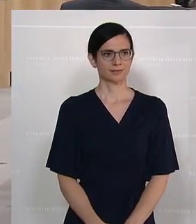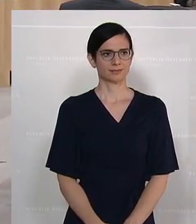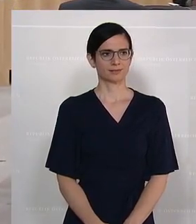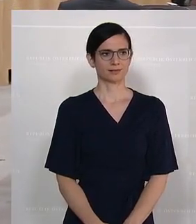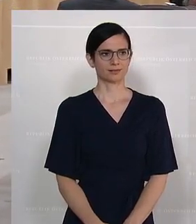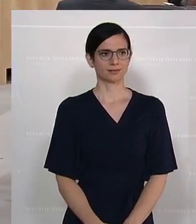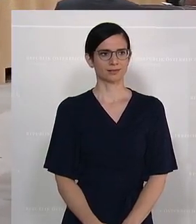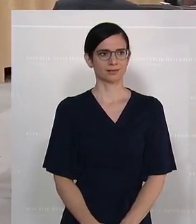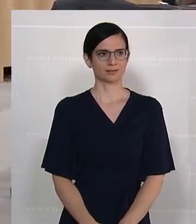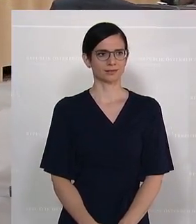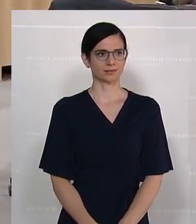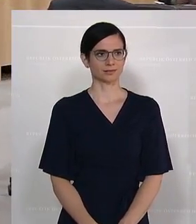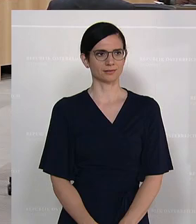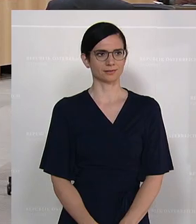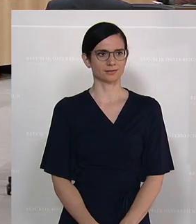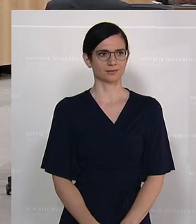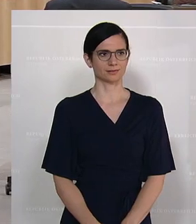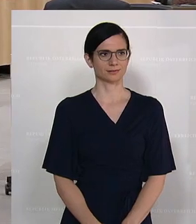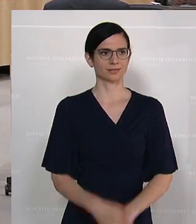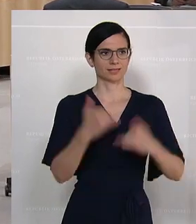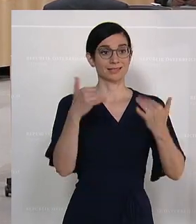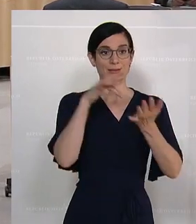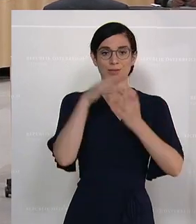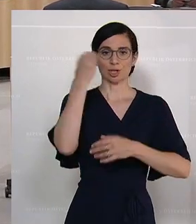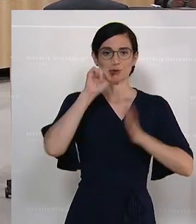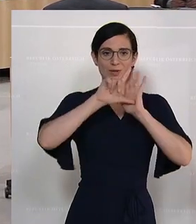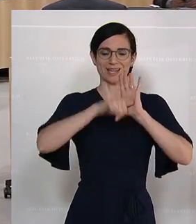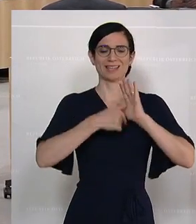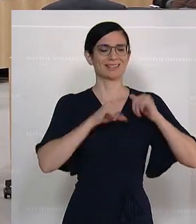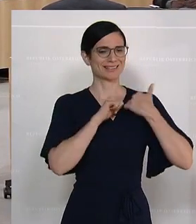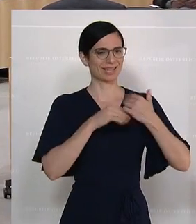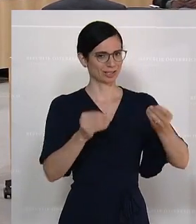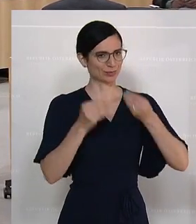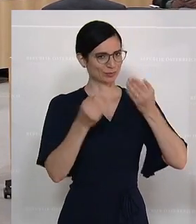alle stücke von der sp hat sich auch bereit gemacht